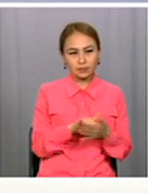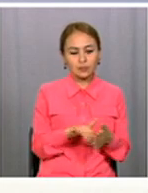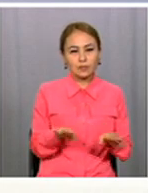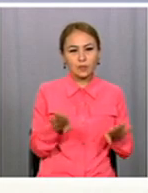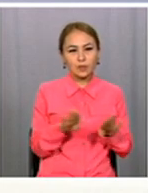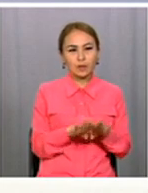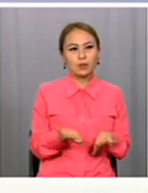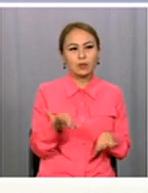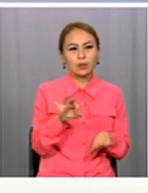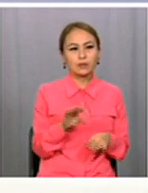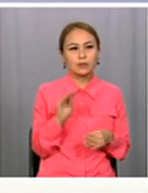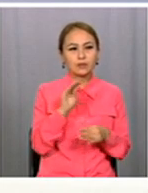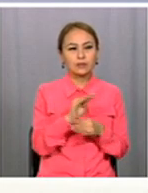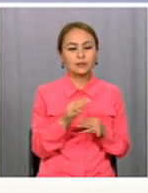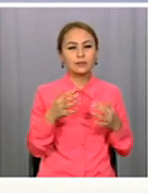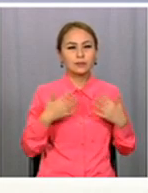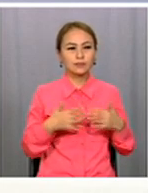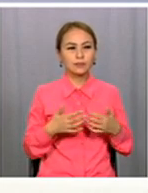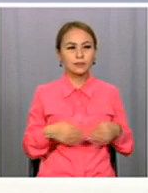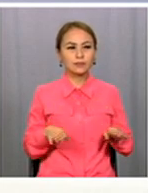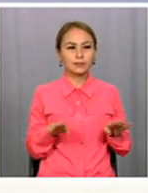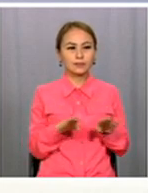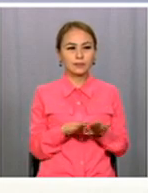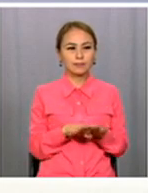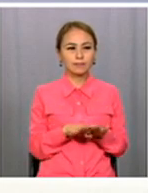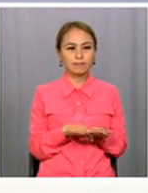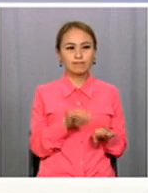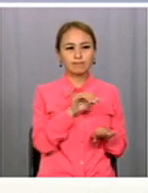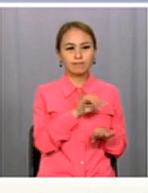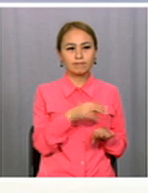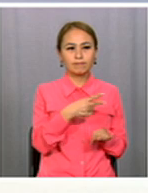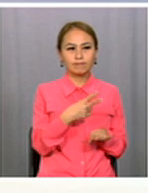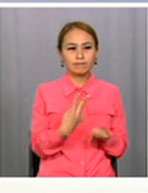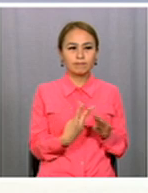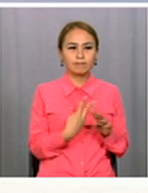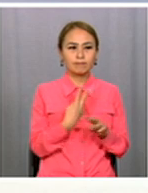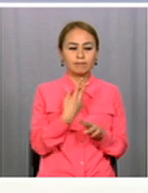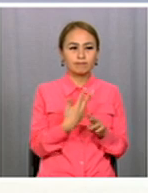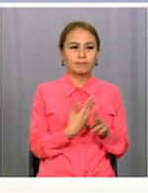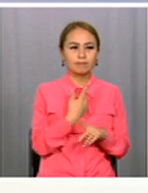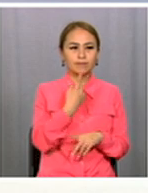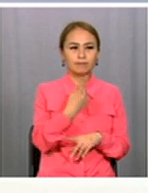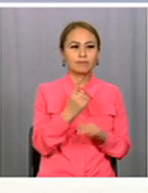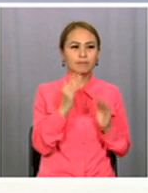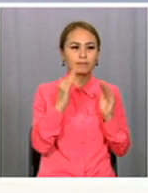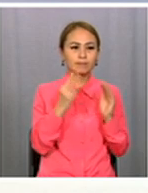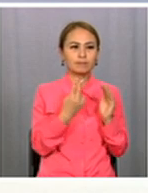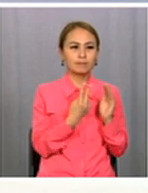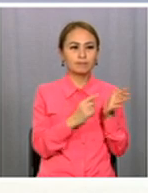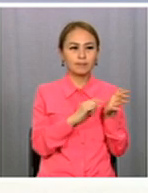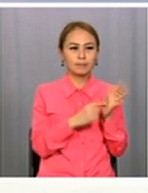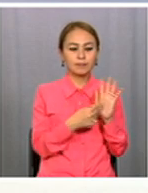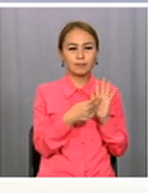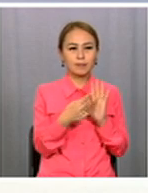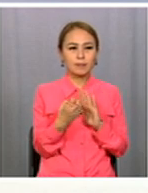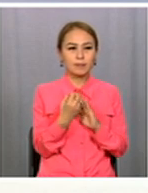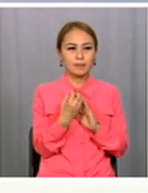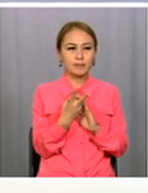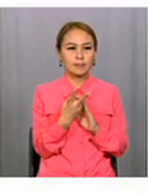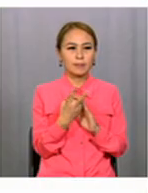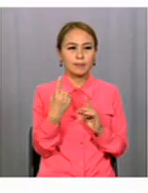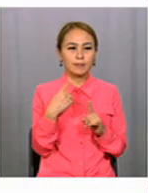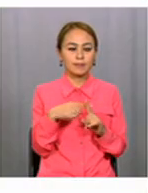сәйкес Y-тің мәні есептейік. Сонда Y-тен 3-тен 1 көбейту, 2 көбейту минус 12 қосу